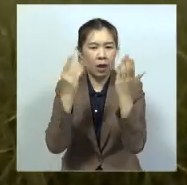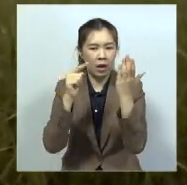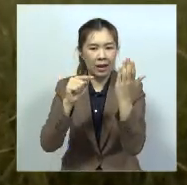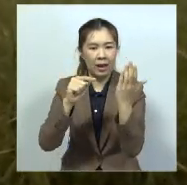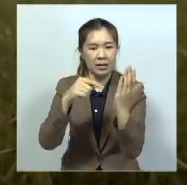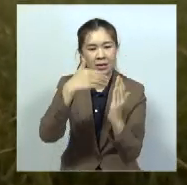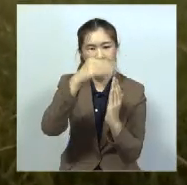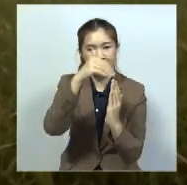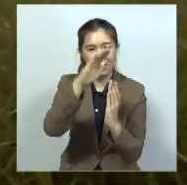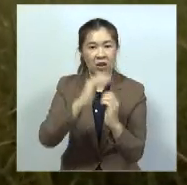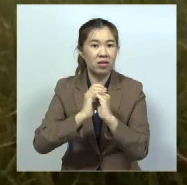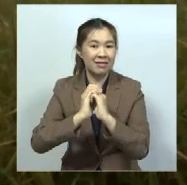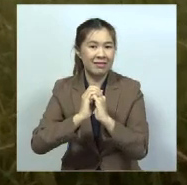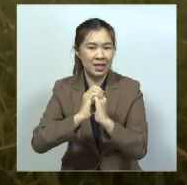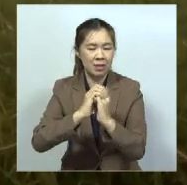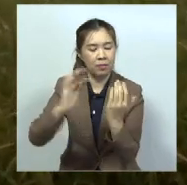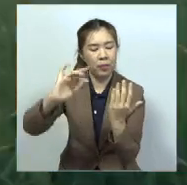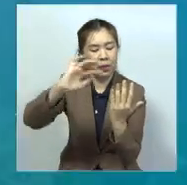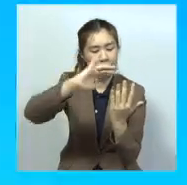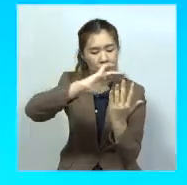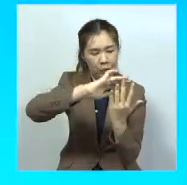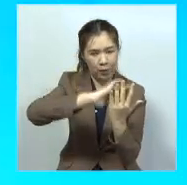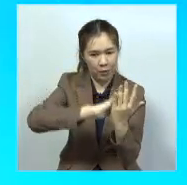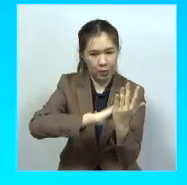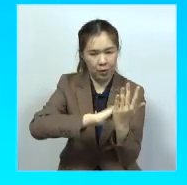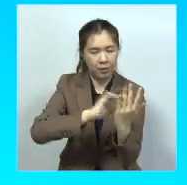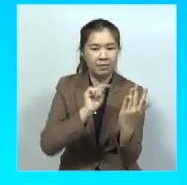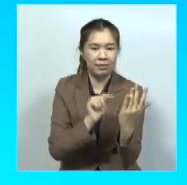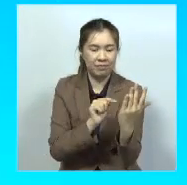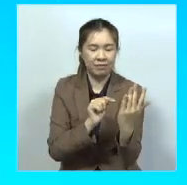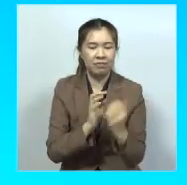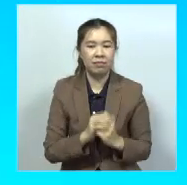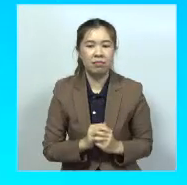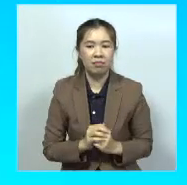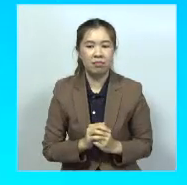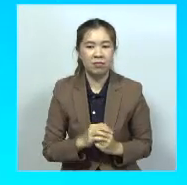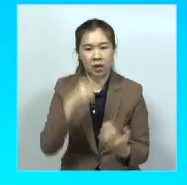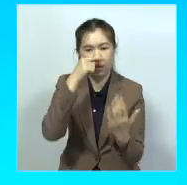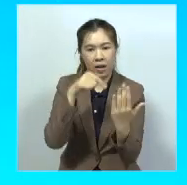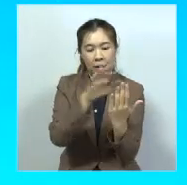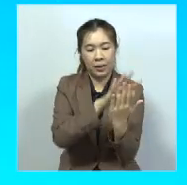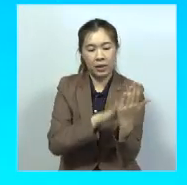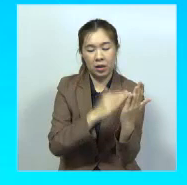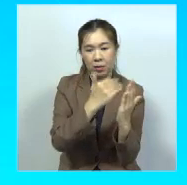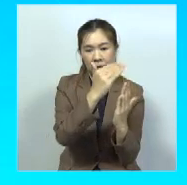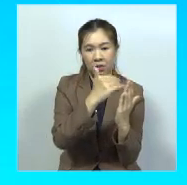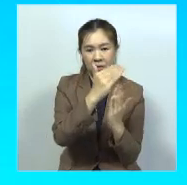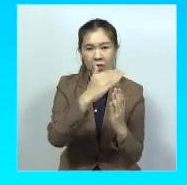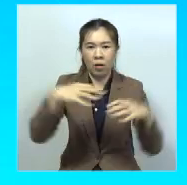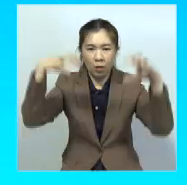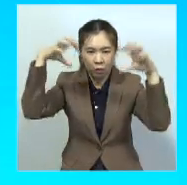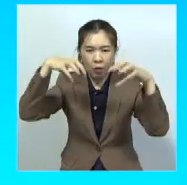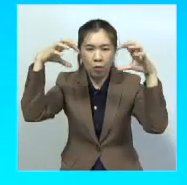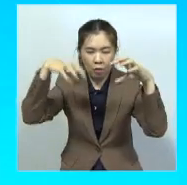หนึ่งจากจีนนะคะจะแผ่ลงมาปกคลุมประเทศไทยตอนบนแล้วก็ทะเลจีนใต้ก็จะทำให้ประเทศไทยตอนบนมีฝนฟ้าคะนองบ